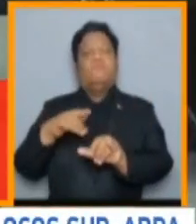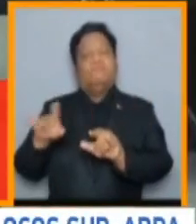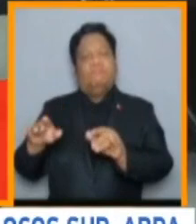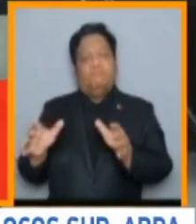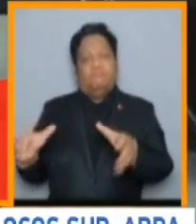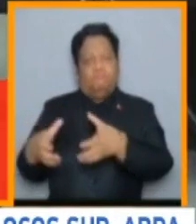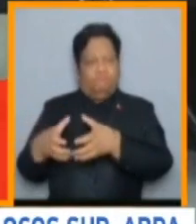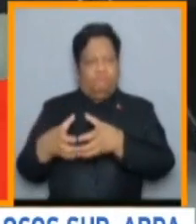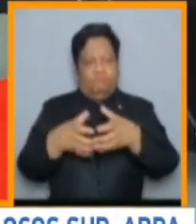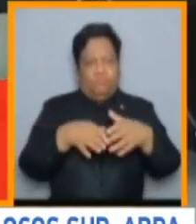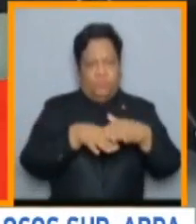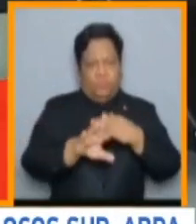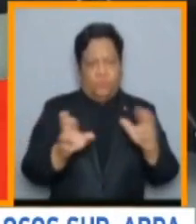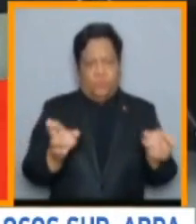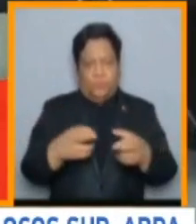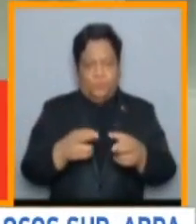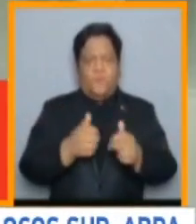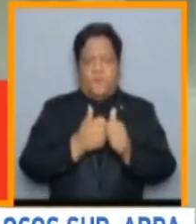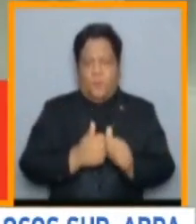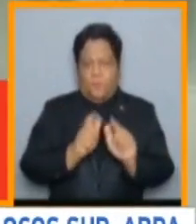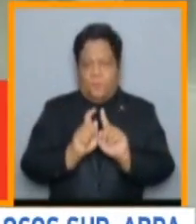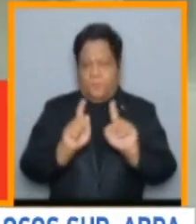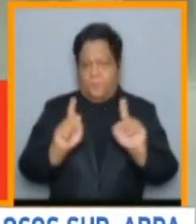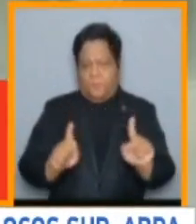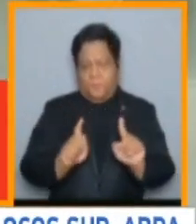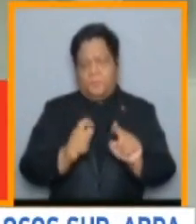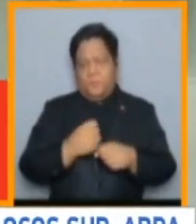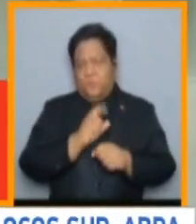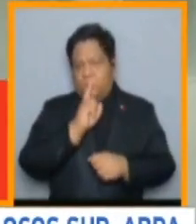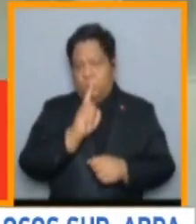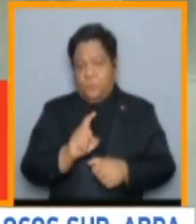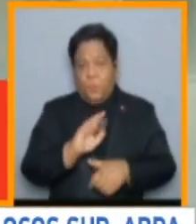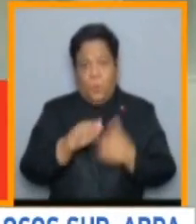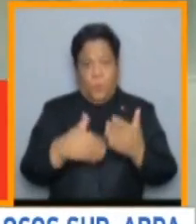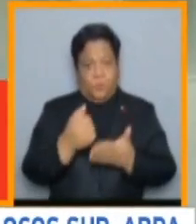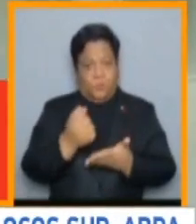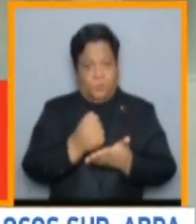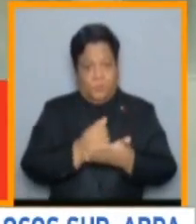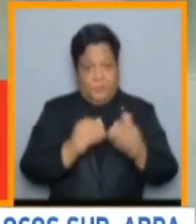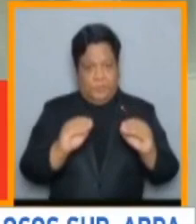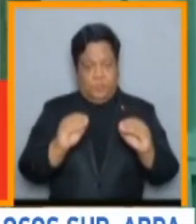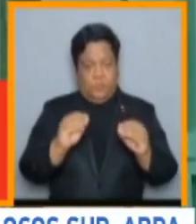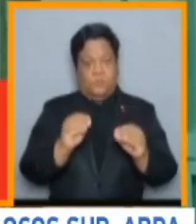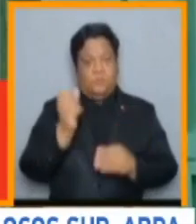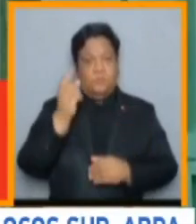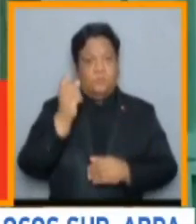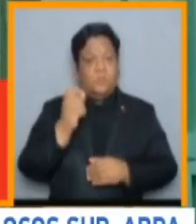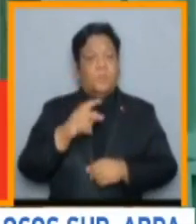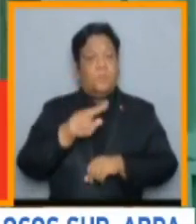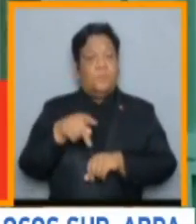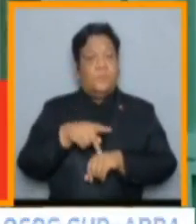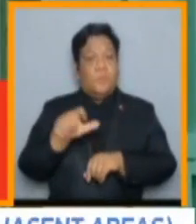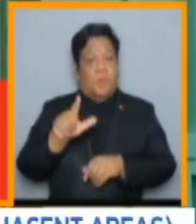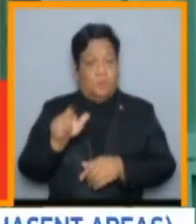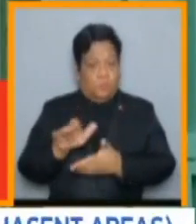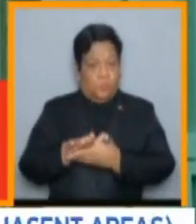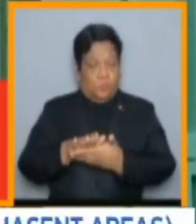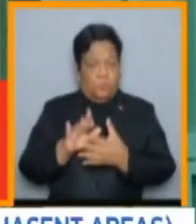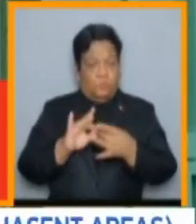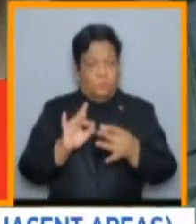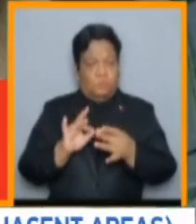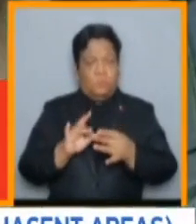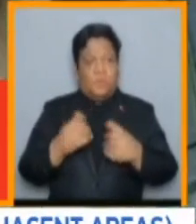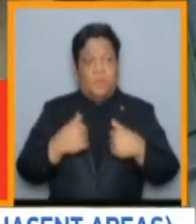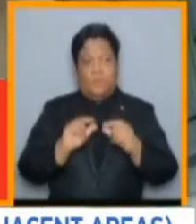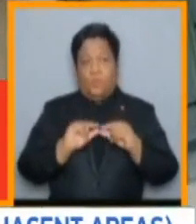masunod ang physical distancing. Lahat ng subjects ay tinuturo rito pero ayon sa principal ng eskwelahan, wala munang group activity. Tuwing